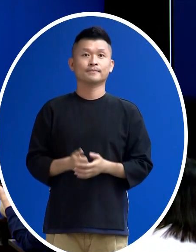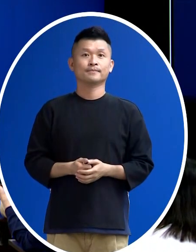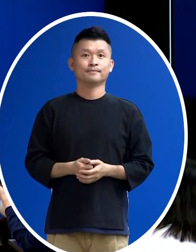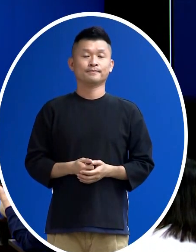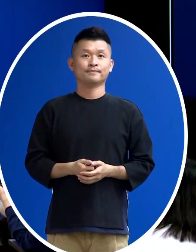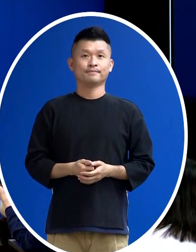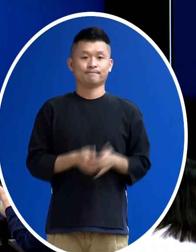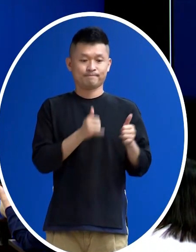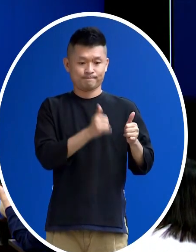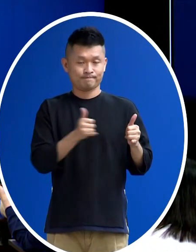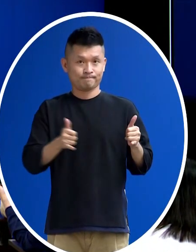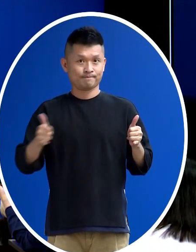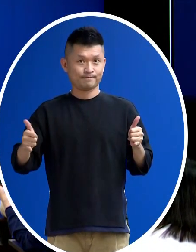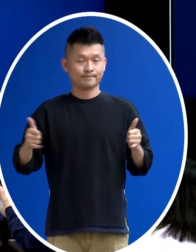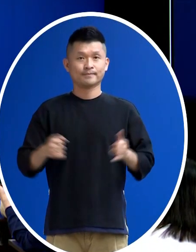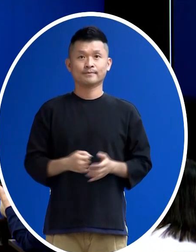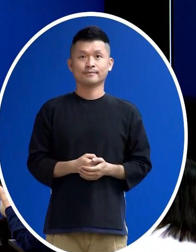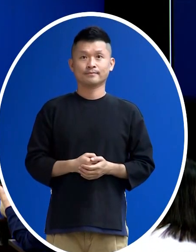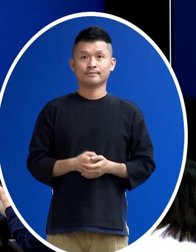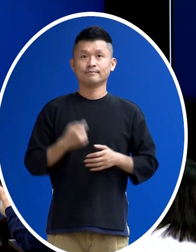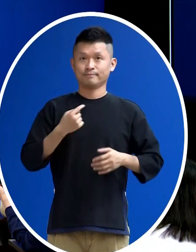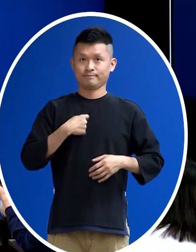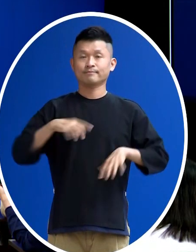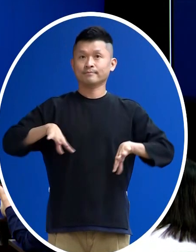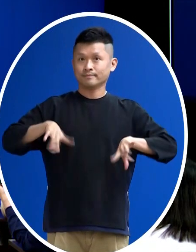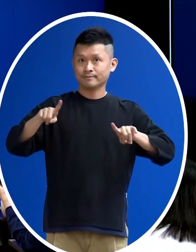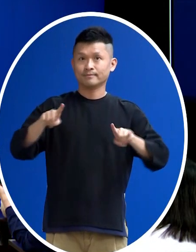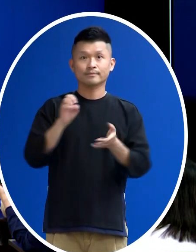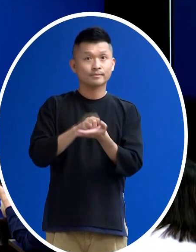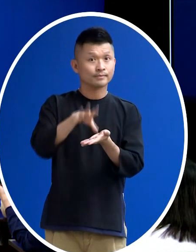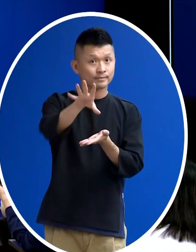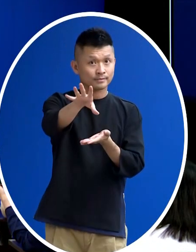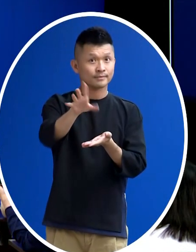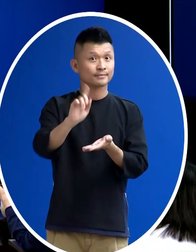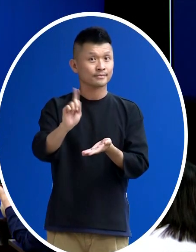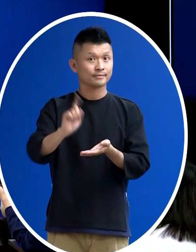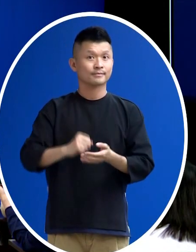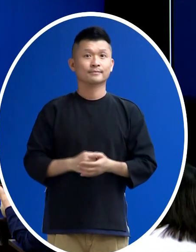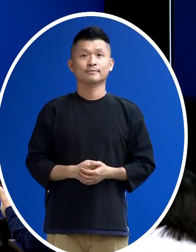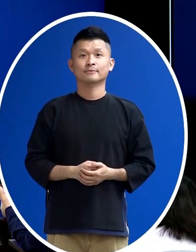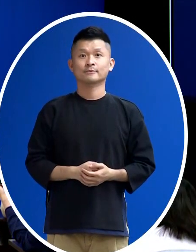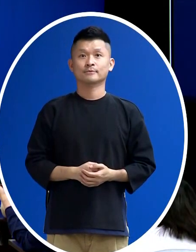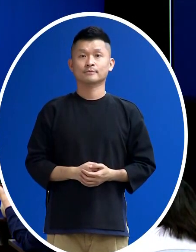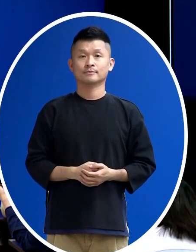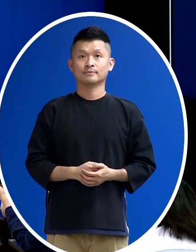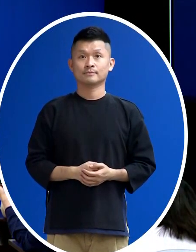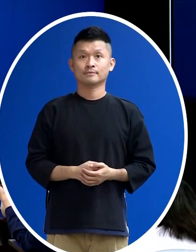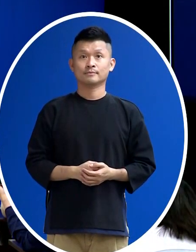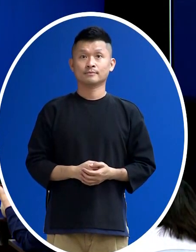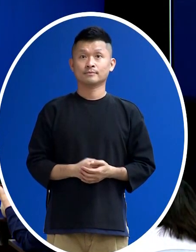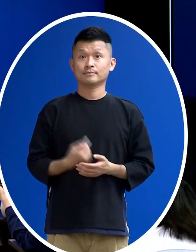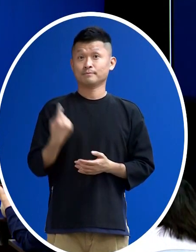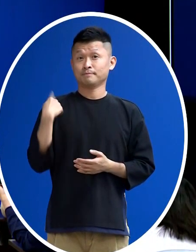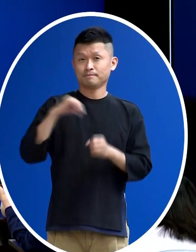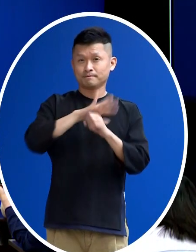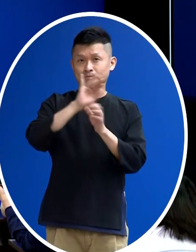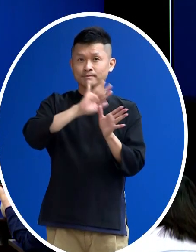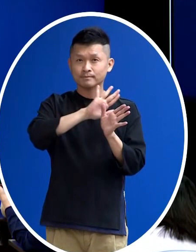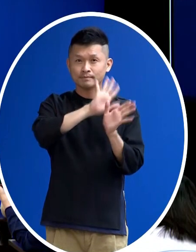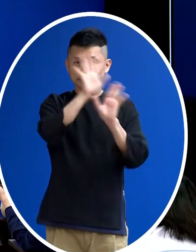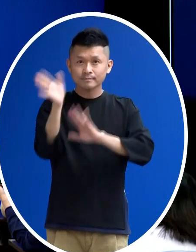那我们首先呢，还是由我跟好大家来报告一下。好，我们昨天的这整个疫情的一个情